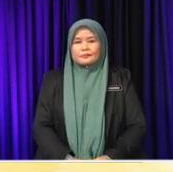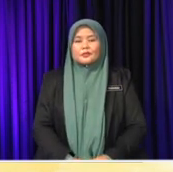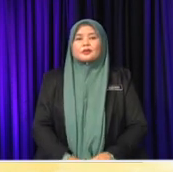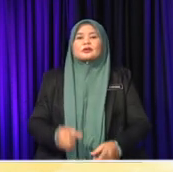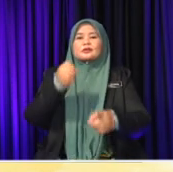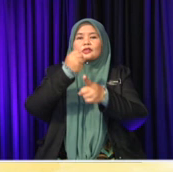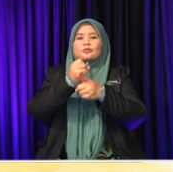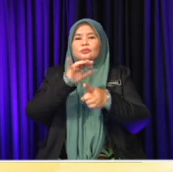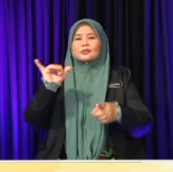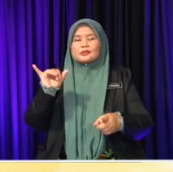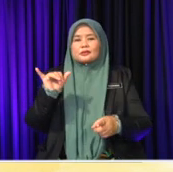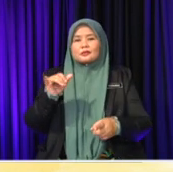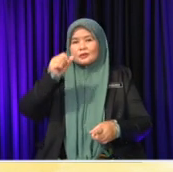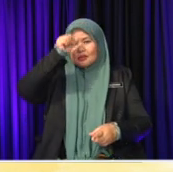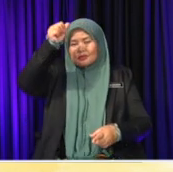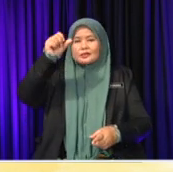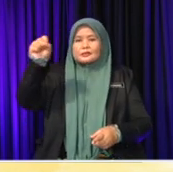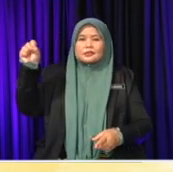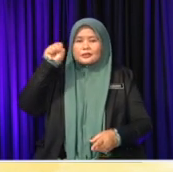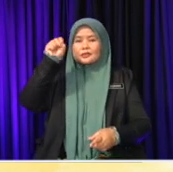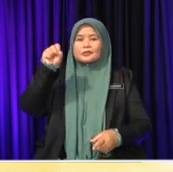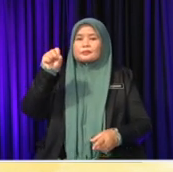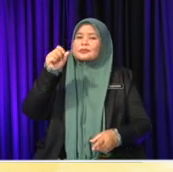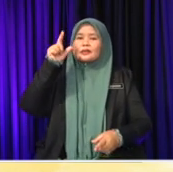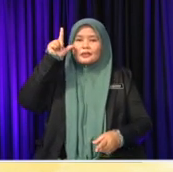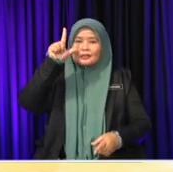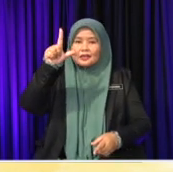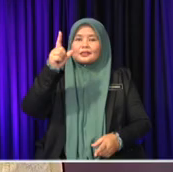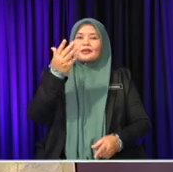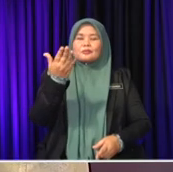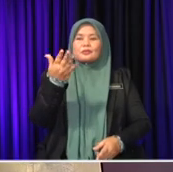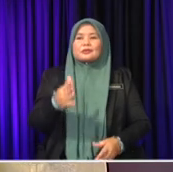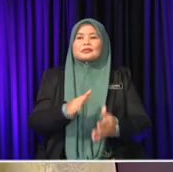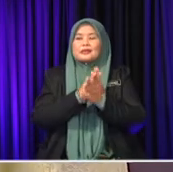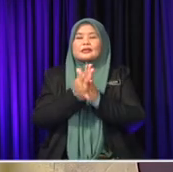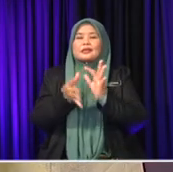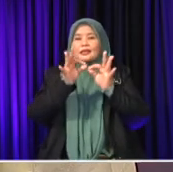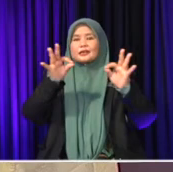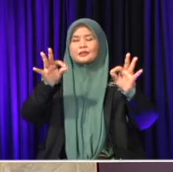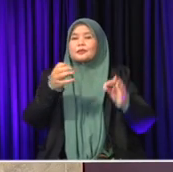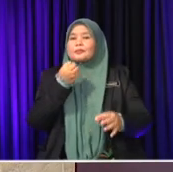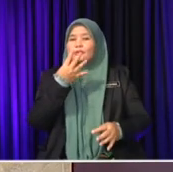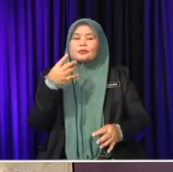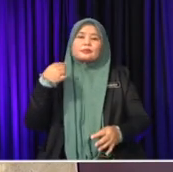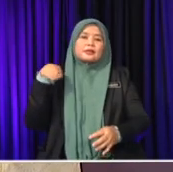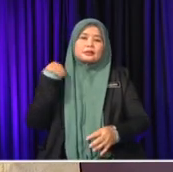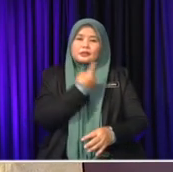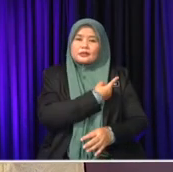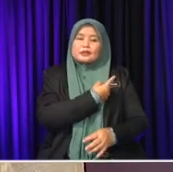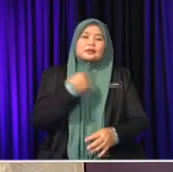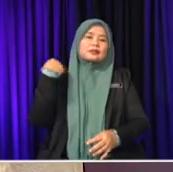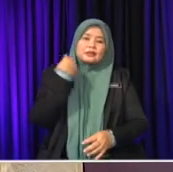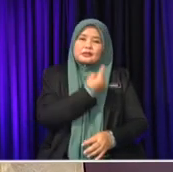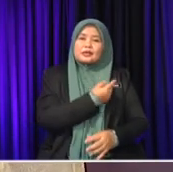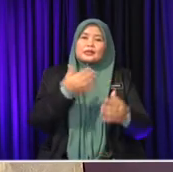Sesungguhnya Allah senantiasa memerhati kamu jadi ayah ini memberi kepada kita kita